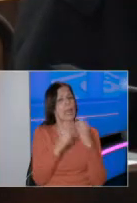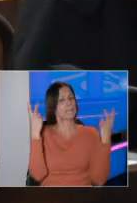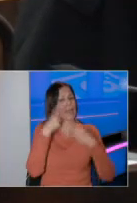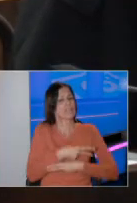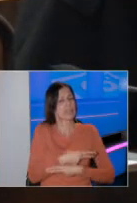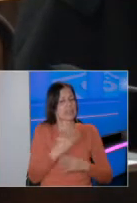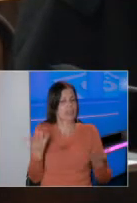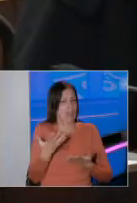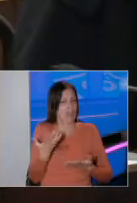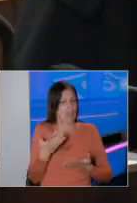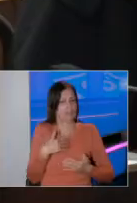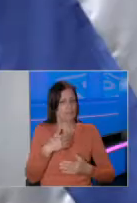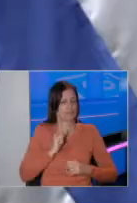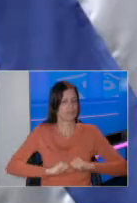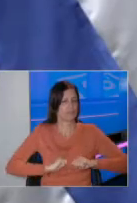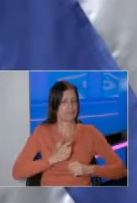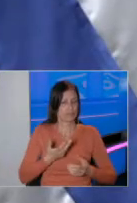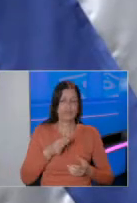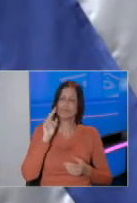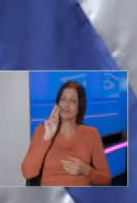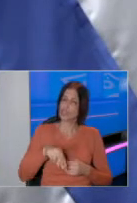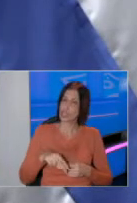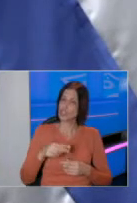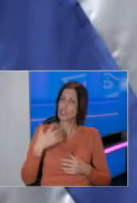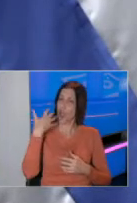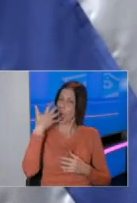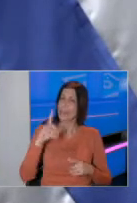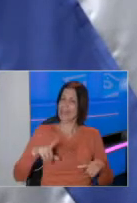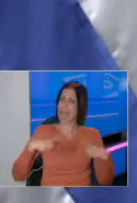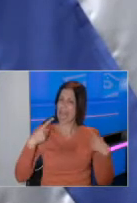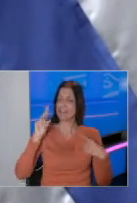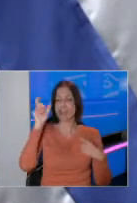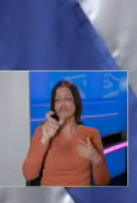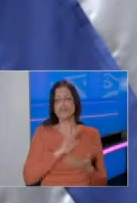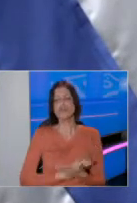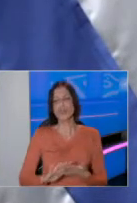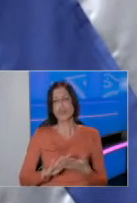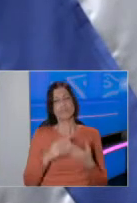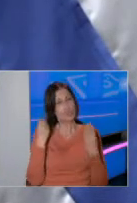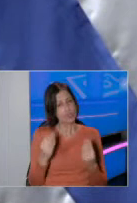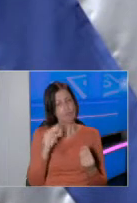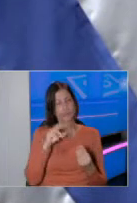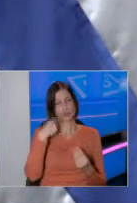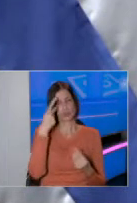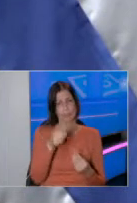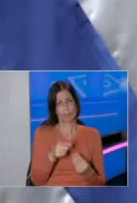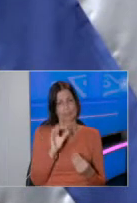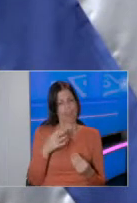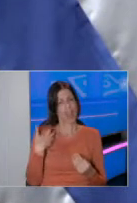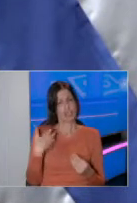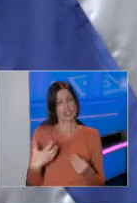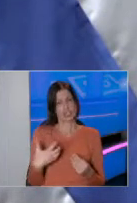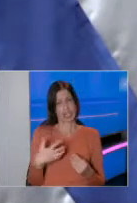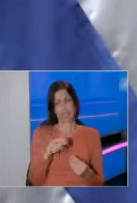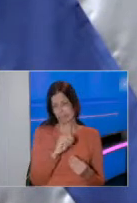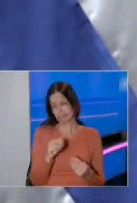איך מתנהלים. יש גם חוכמת חיים ויש גם אנשים פשוטים שטוב שהם יהיו שם, כדי להעשיר את